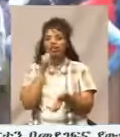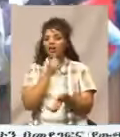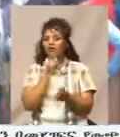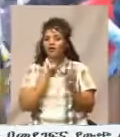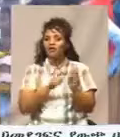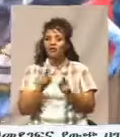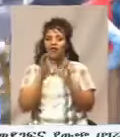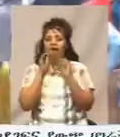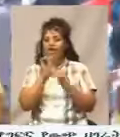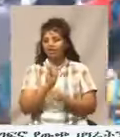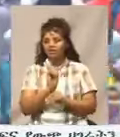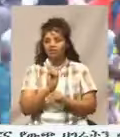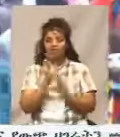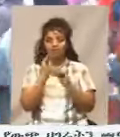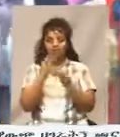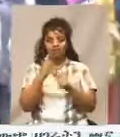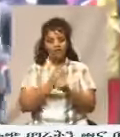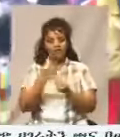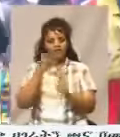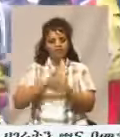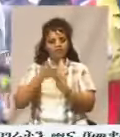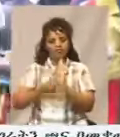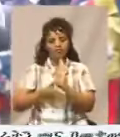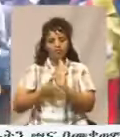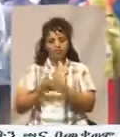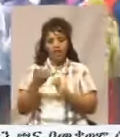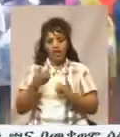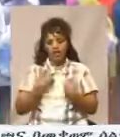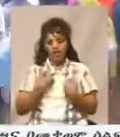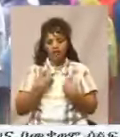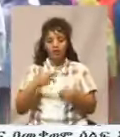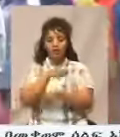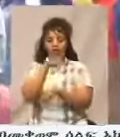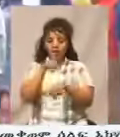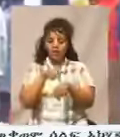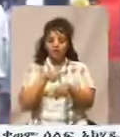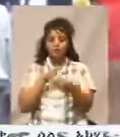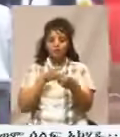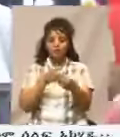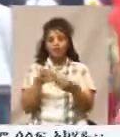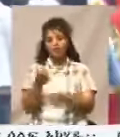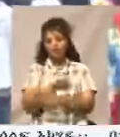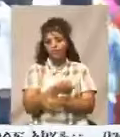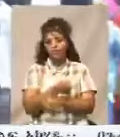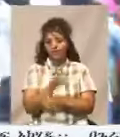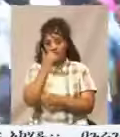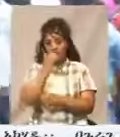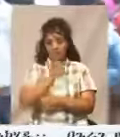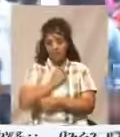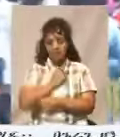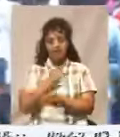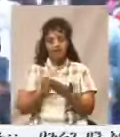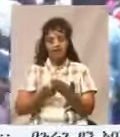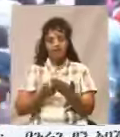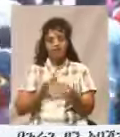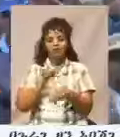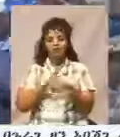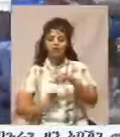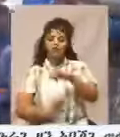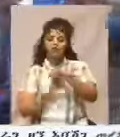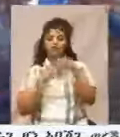መናገር ብቻ ሳይሆን የተናገረውን በተግባር እያስፈጸመ ያለው ፓርቲ መሪ መሆኑን ስላመንን ለዚህ ፓርቲ